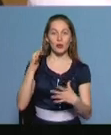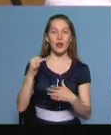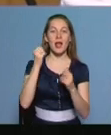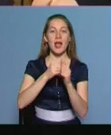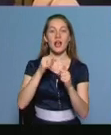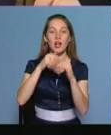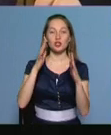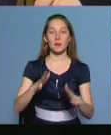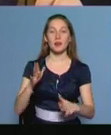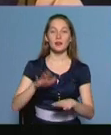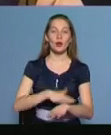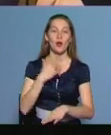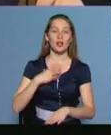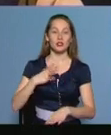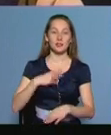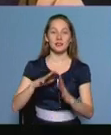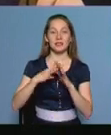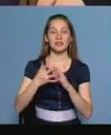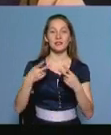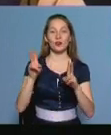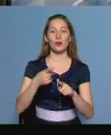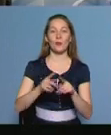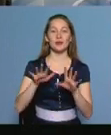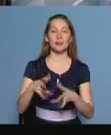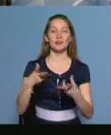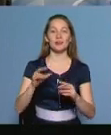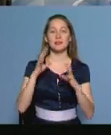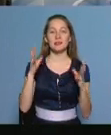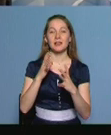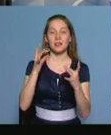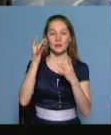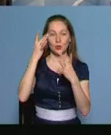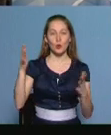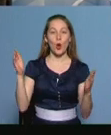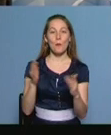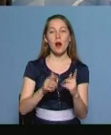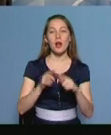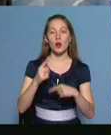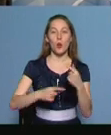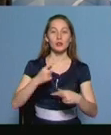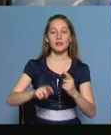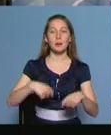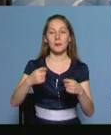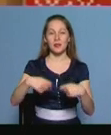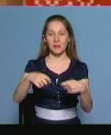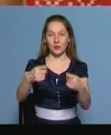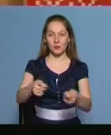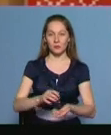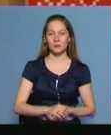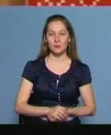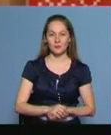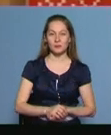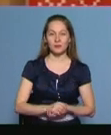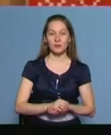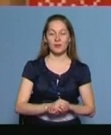объект долгожданный. Сельский клуб – это место, где сохраняется культура малой родины, передаваясь от поколения к поколению. Низкий